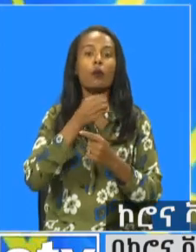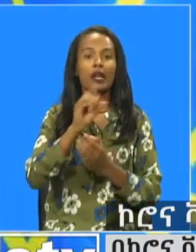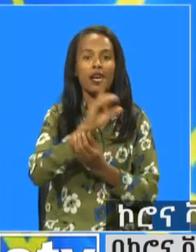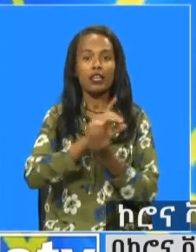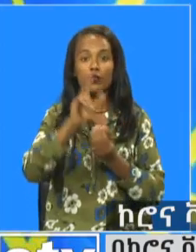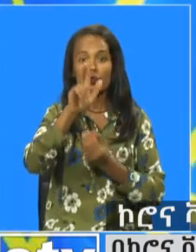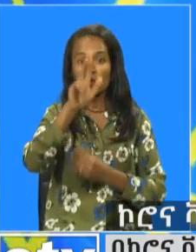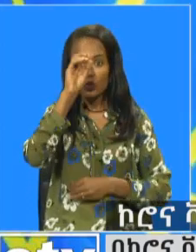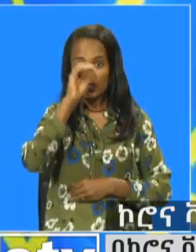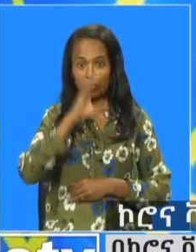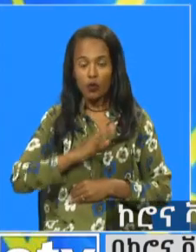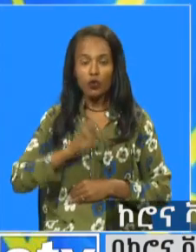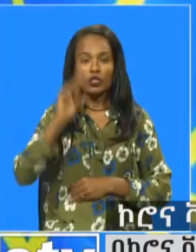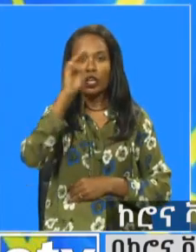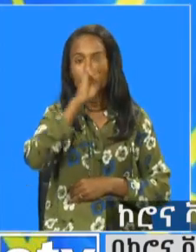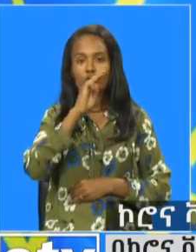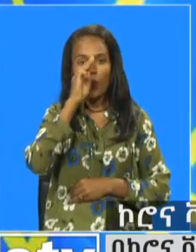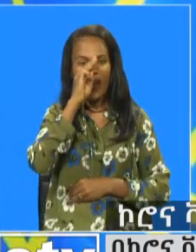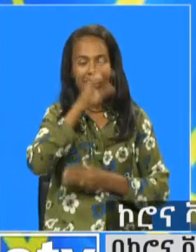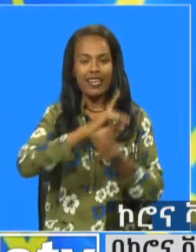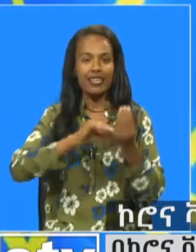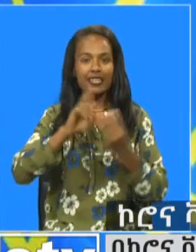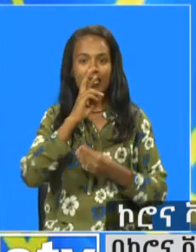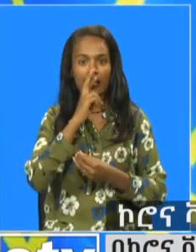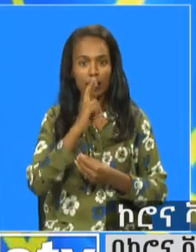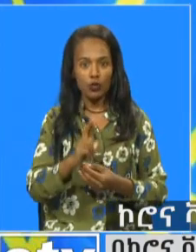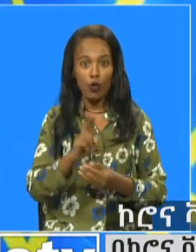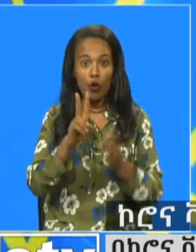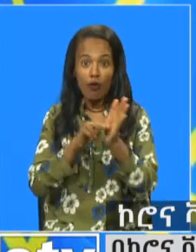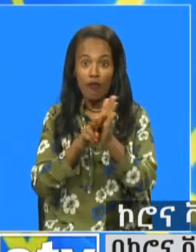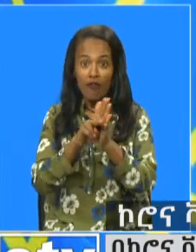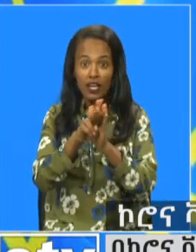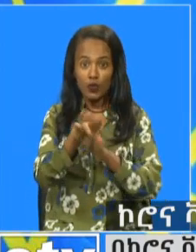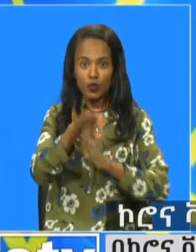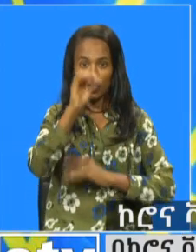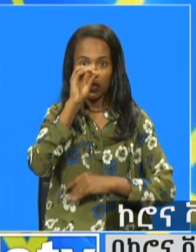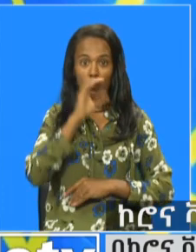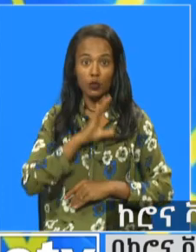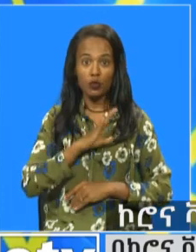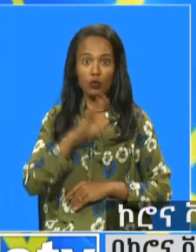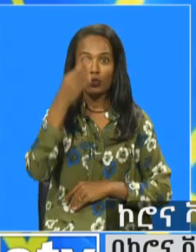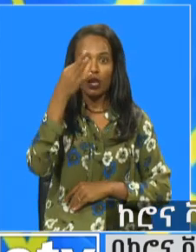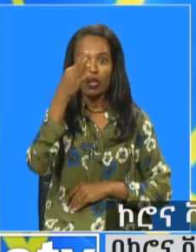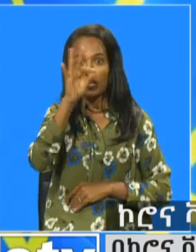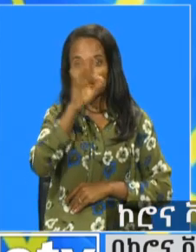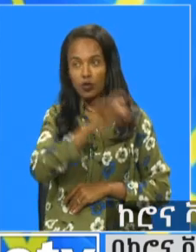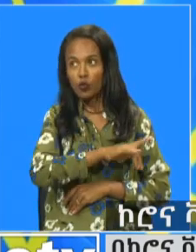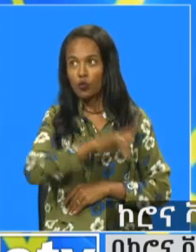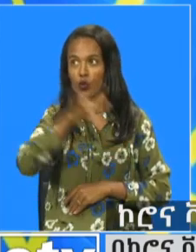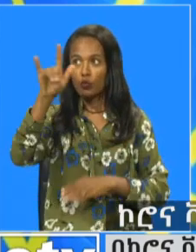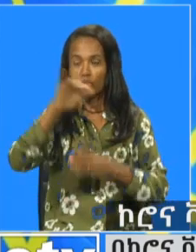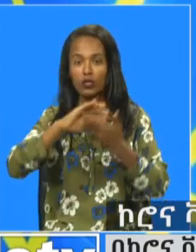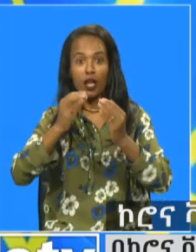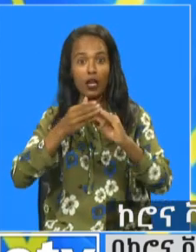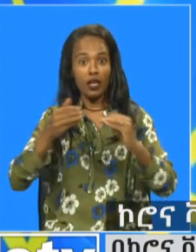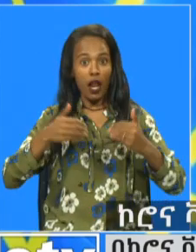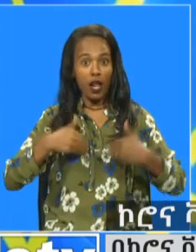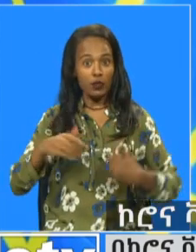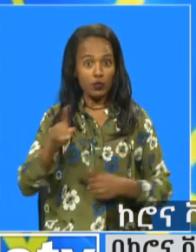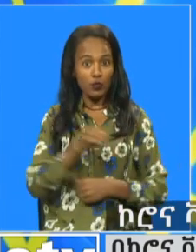3 ሰዎች ከሶማሌ ክልል ናቸው። ቫይረሱ የተገኘባቸው ሰዎች 19ኙ የውጭ ጉዞ ታሪክ ያላቸው